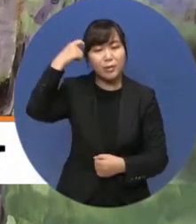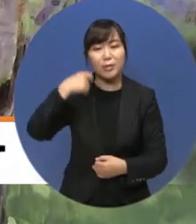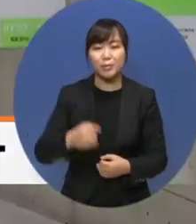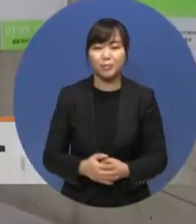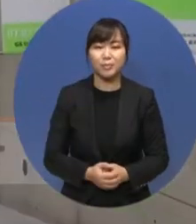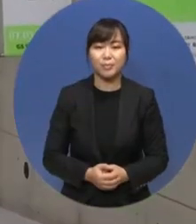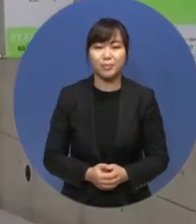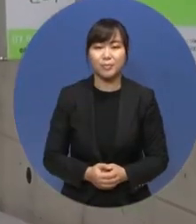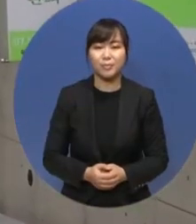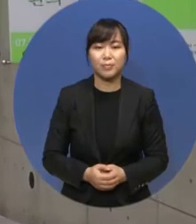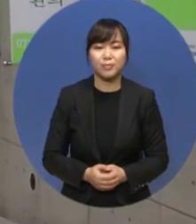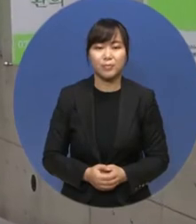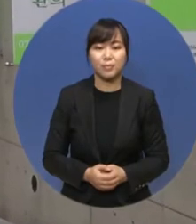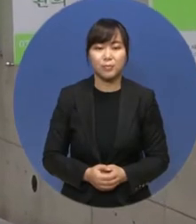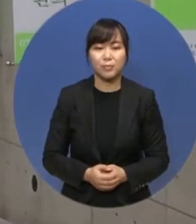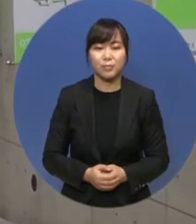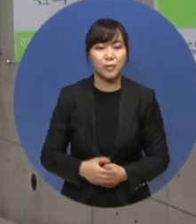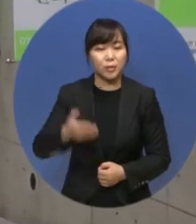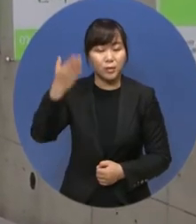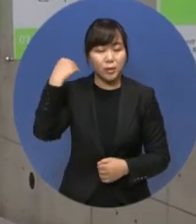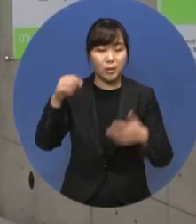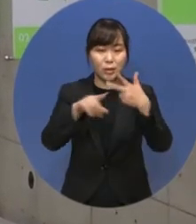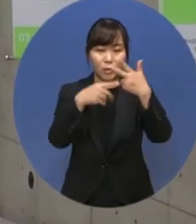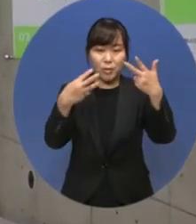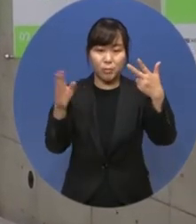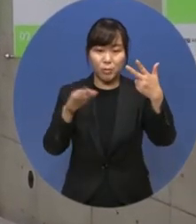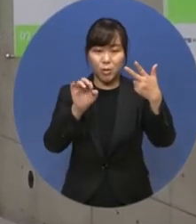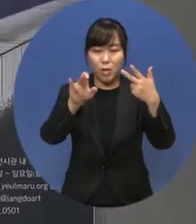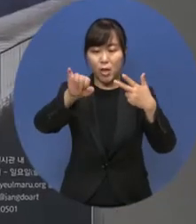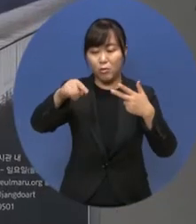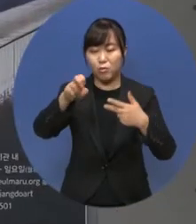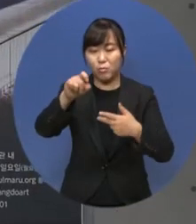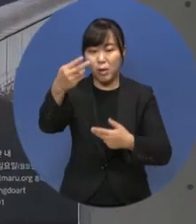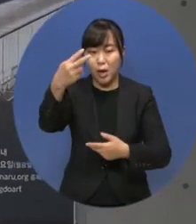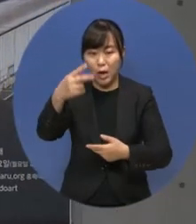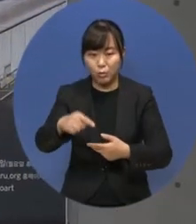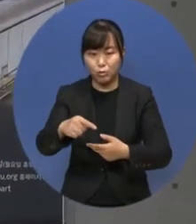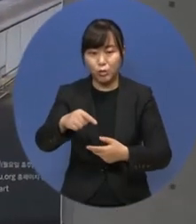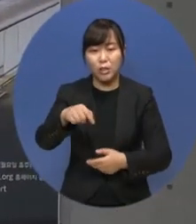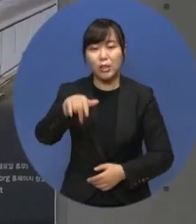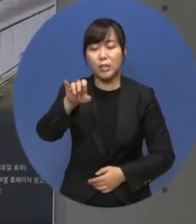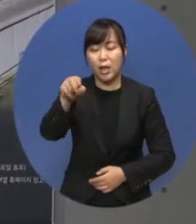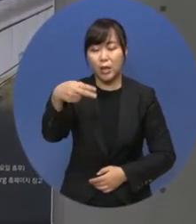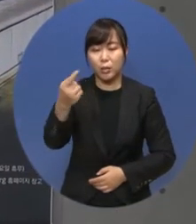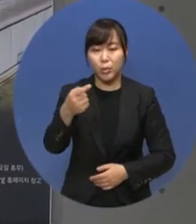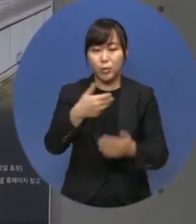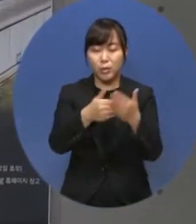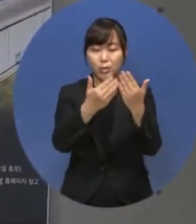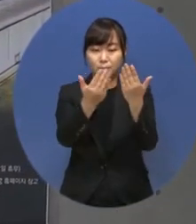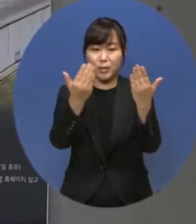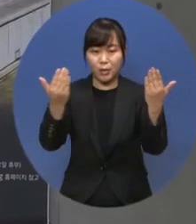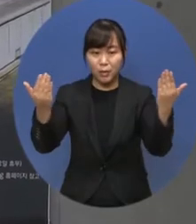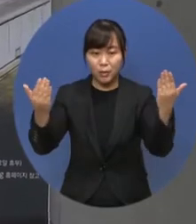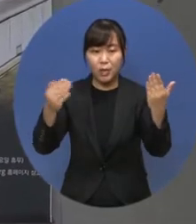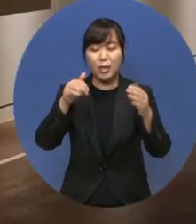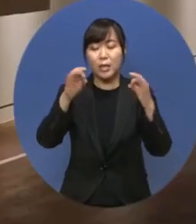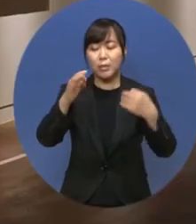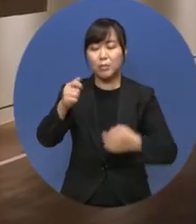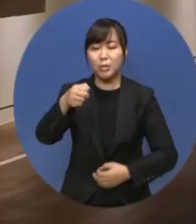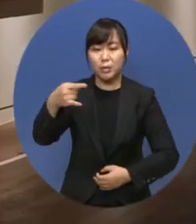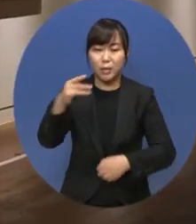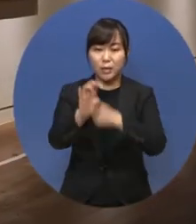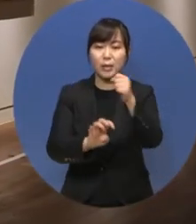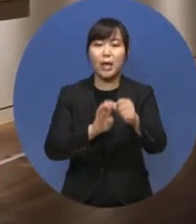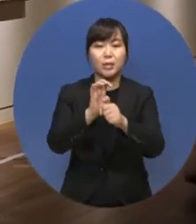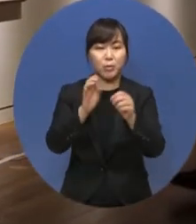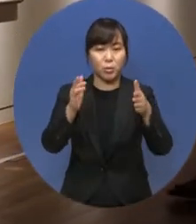느낌입니다. 지난달 3일부터 예울마루 장도 전시실에서는 김은희 화백이 40여 년 동안